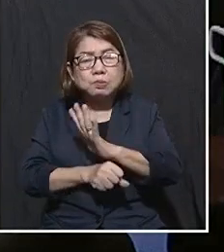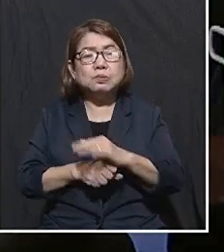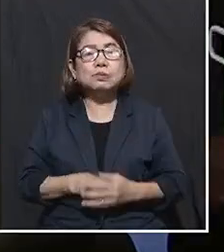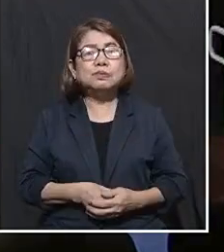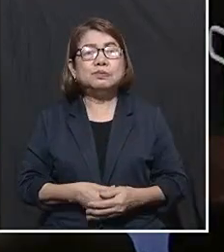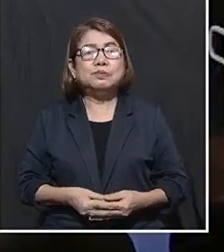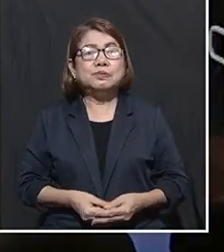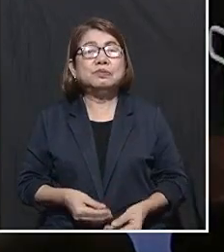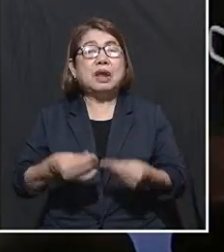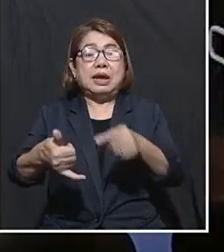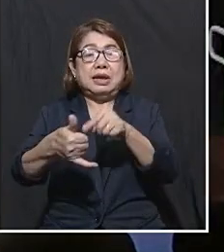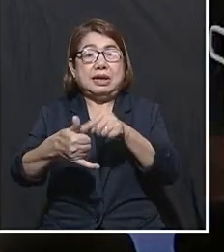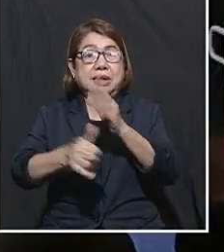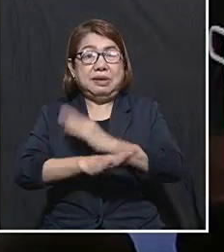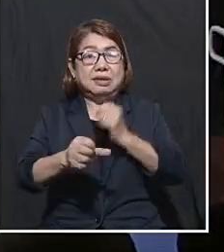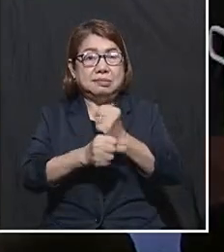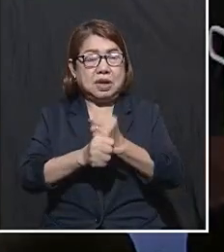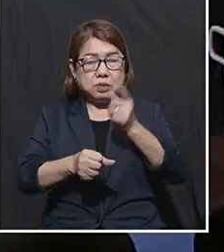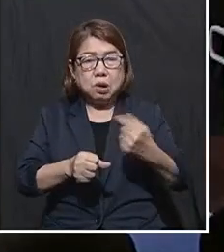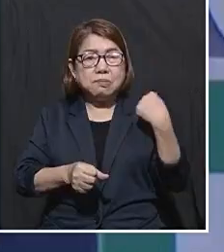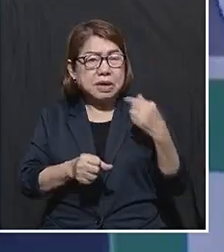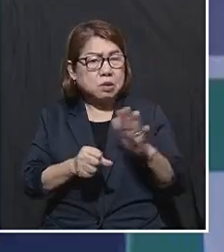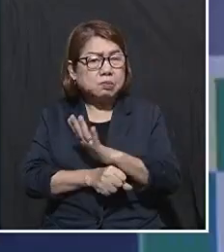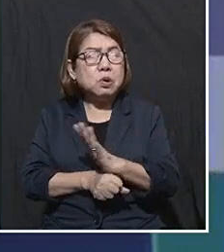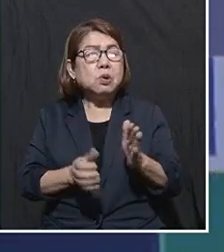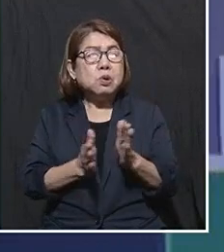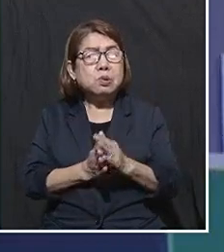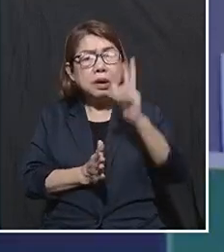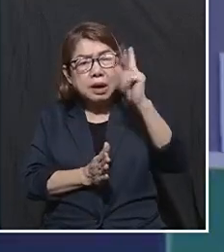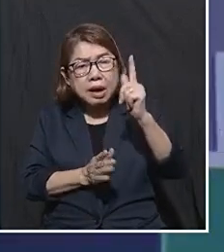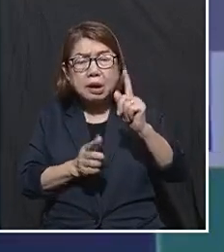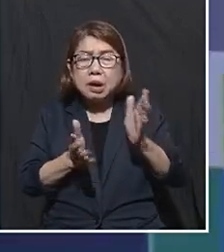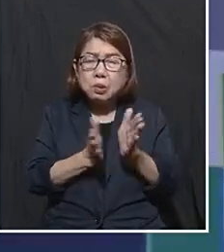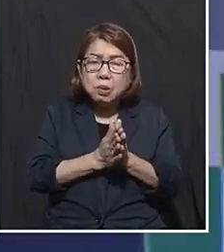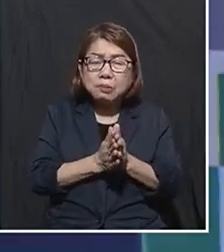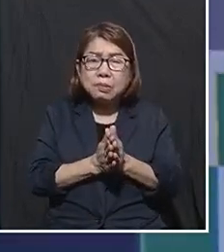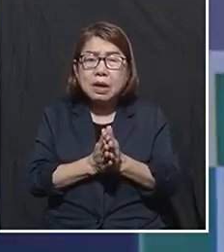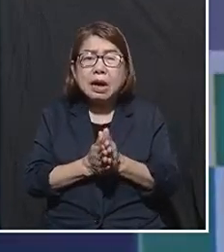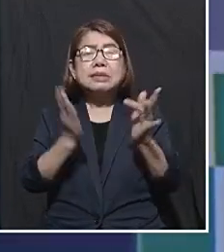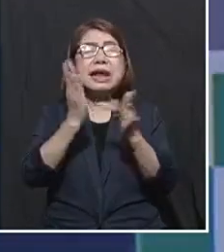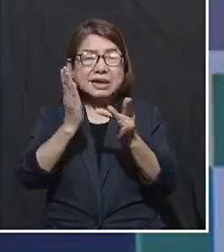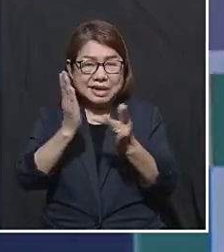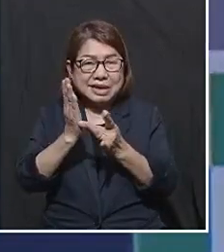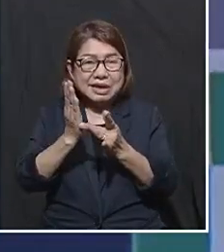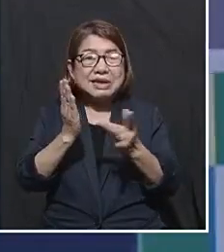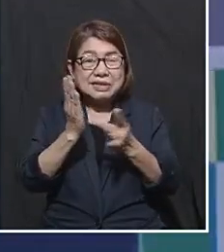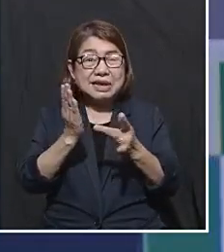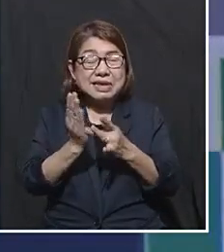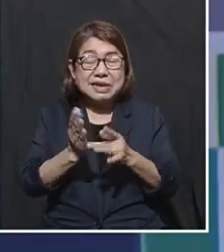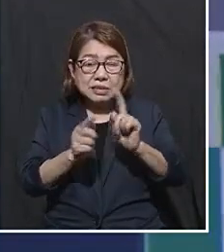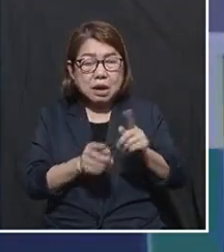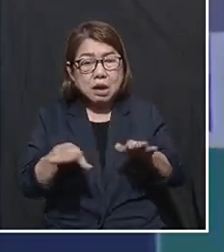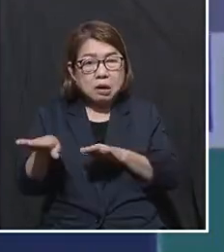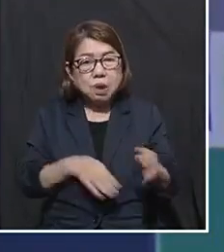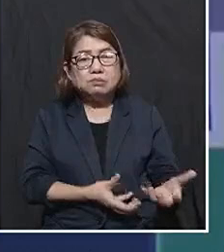กับผู้พิการที่เข้ามาทำงานรวมถึงสื่อต่างๆที่จะใช้ในเรื่องของไม่ว่าจะเป็นเทคโนโลยีในการพัฒนาเตรีย